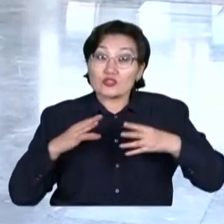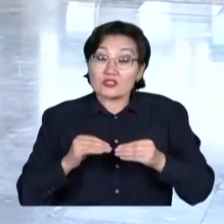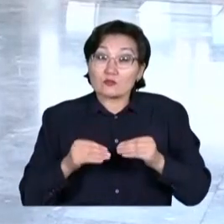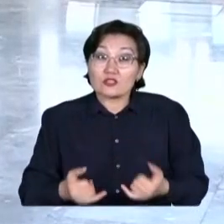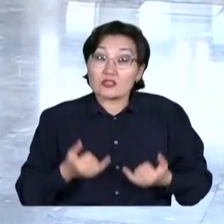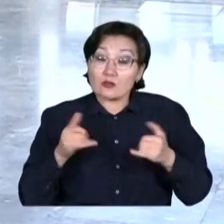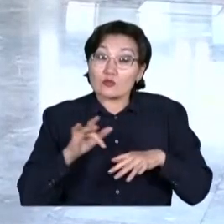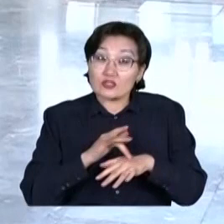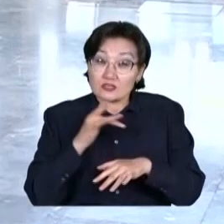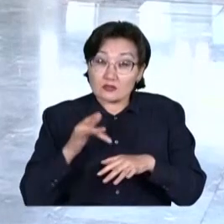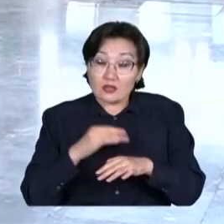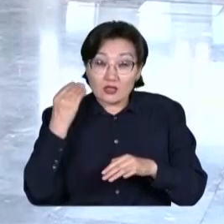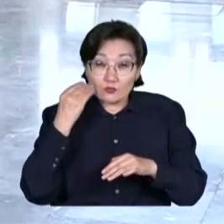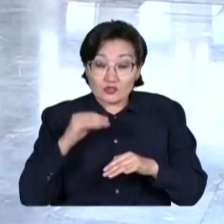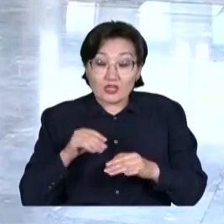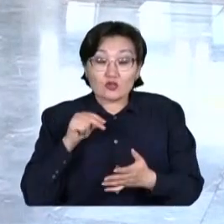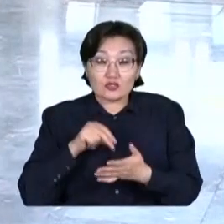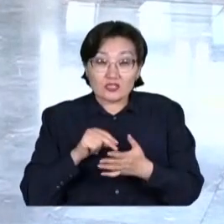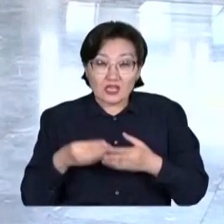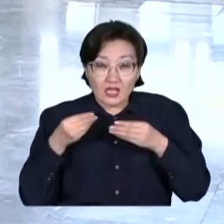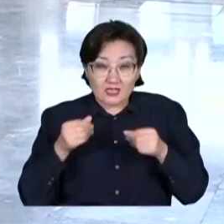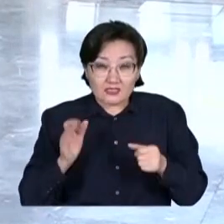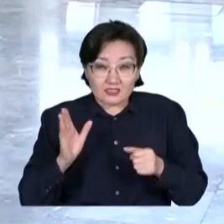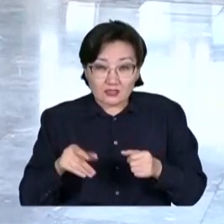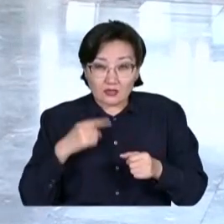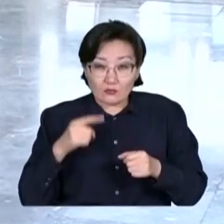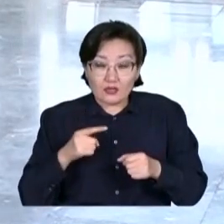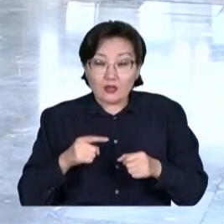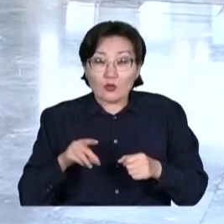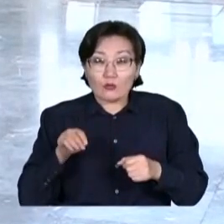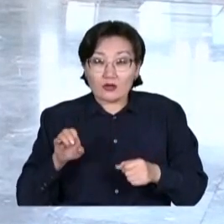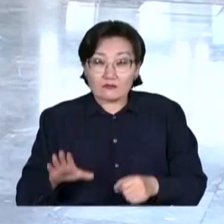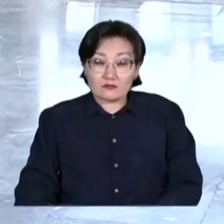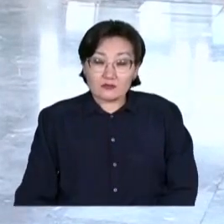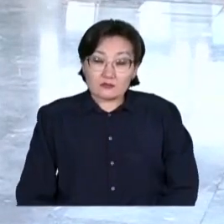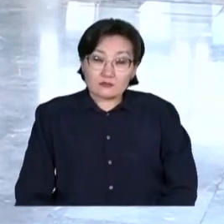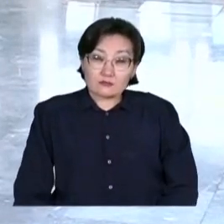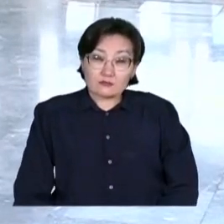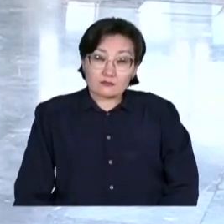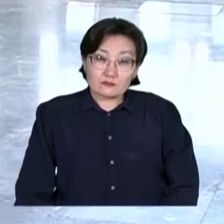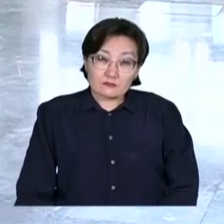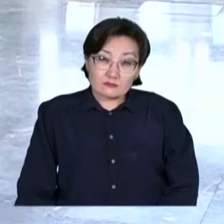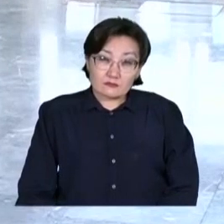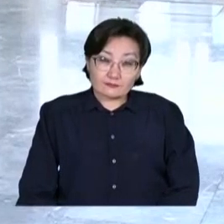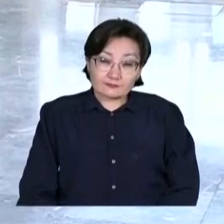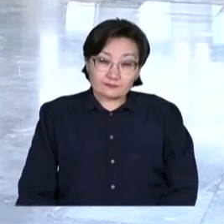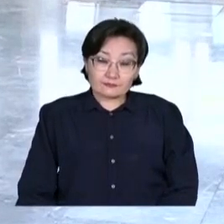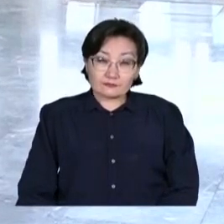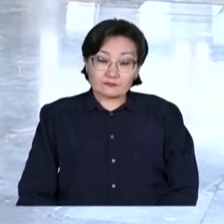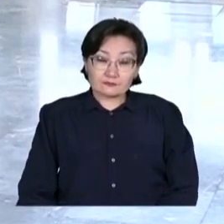көрсетілетін қызметтердің сапасы мен құнына әсер етеді, дейді Марат Омаров. Өмір